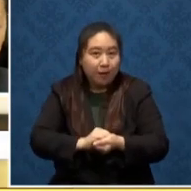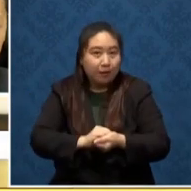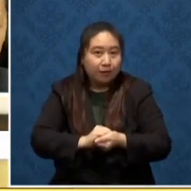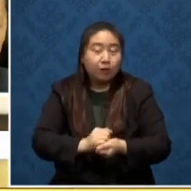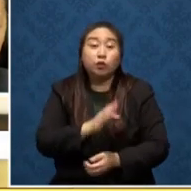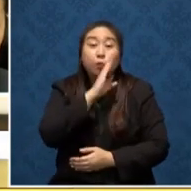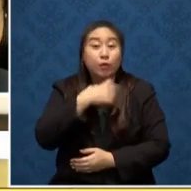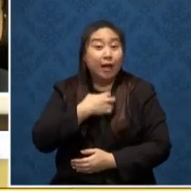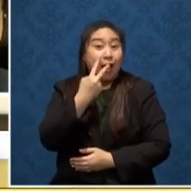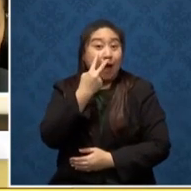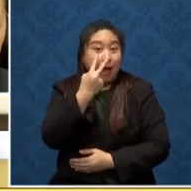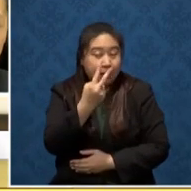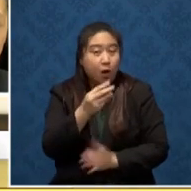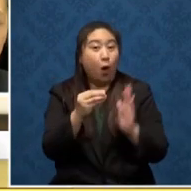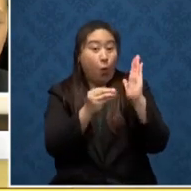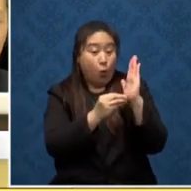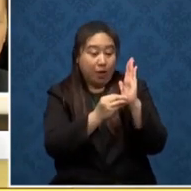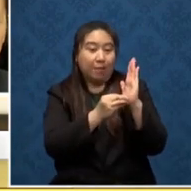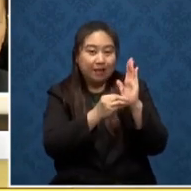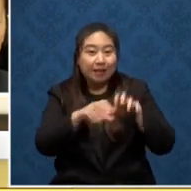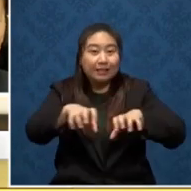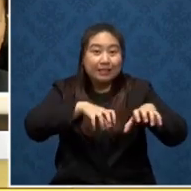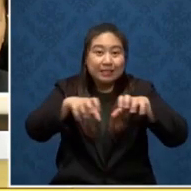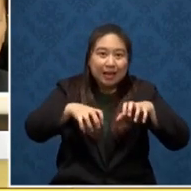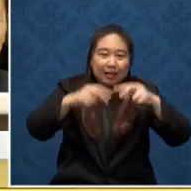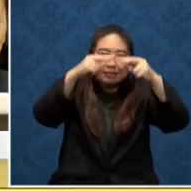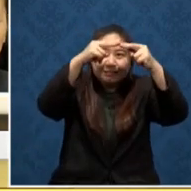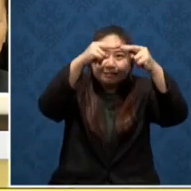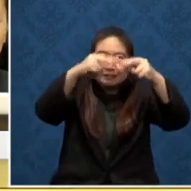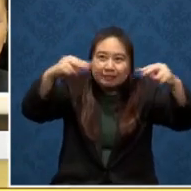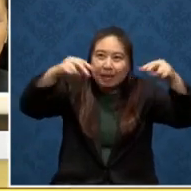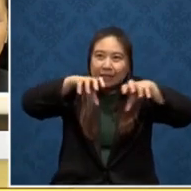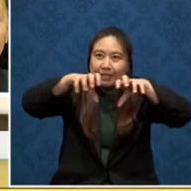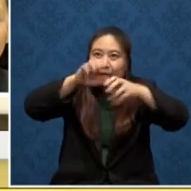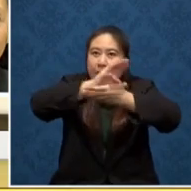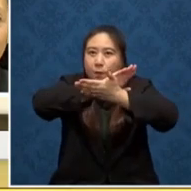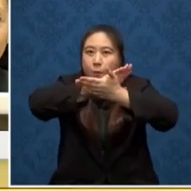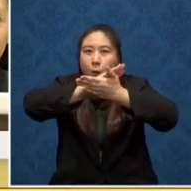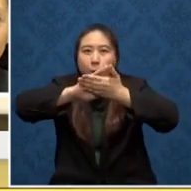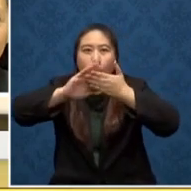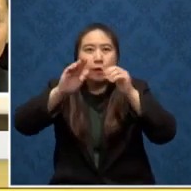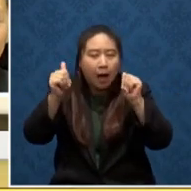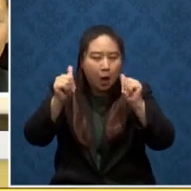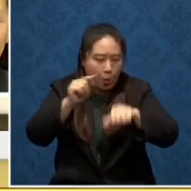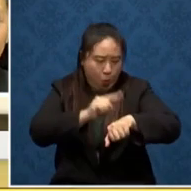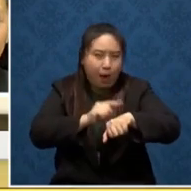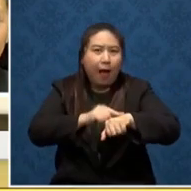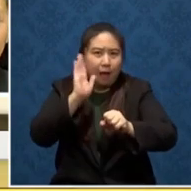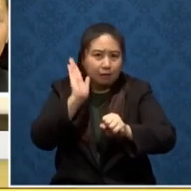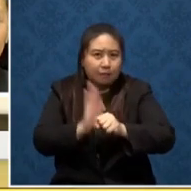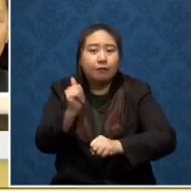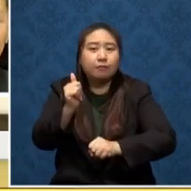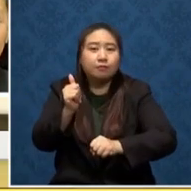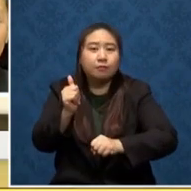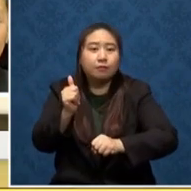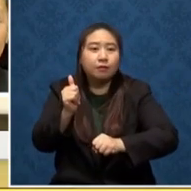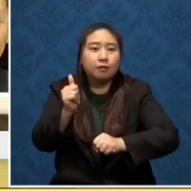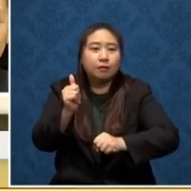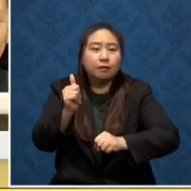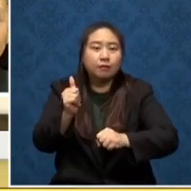มารถที่จะระเมิการจัระเบยบสสื่อสารได้อย่างมประสิธภาพ้วก็ทำทันนะครับ ไม่จะเป็นว่จะต้อง